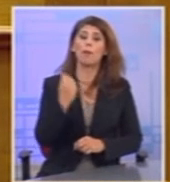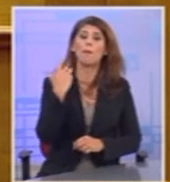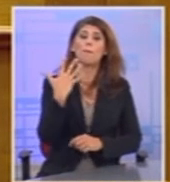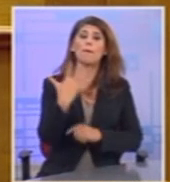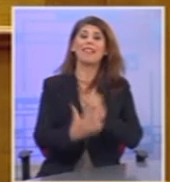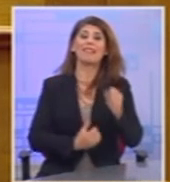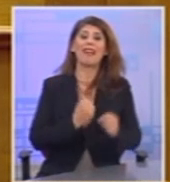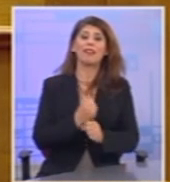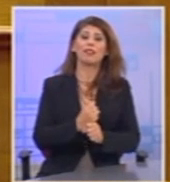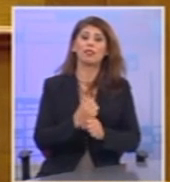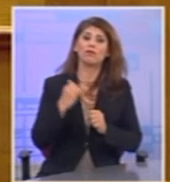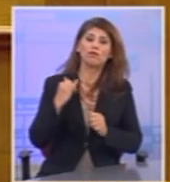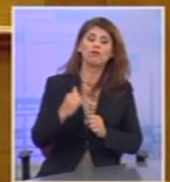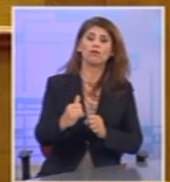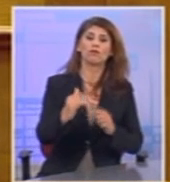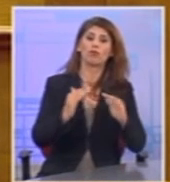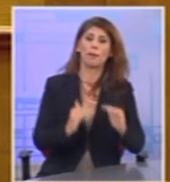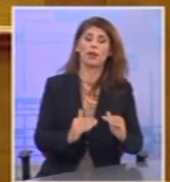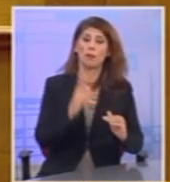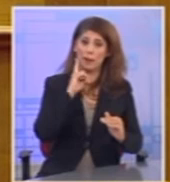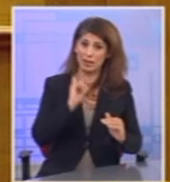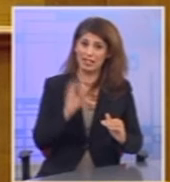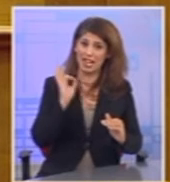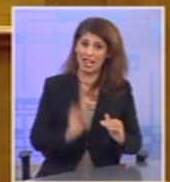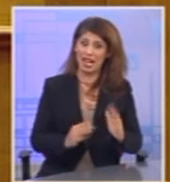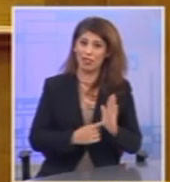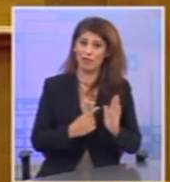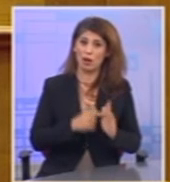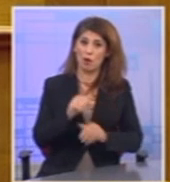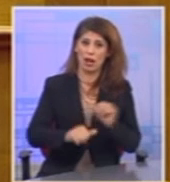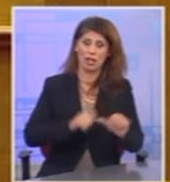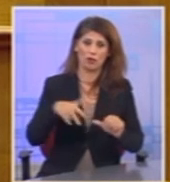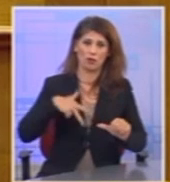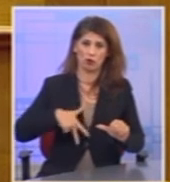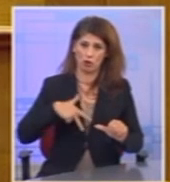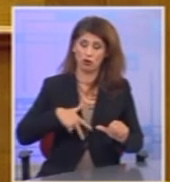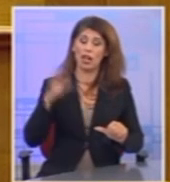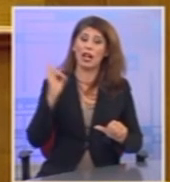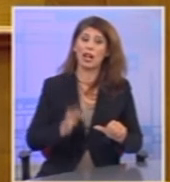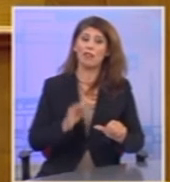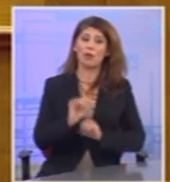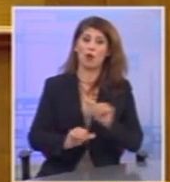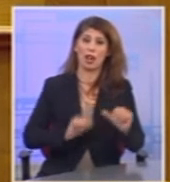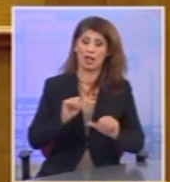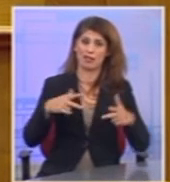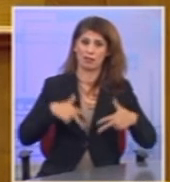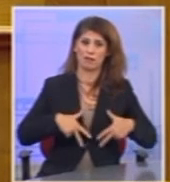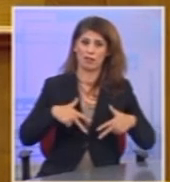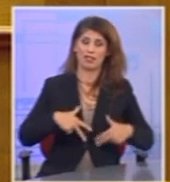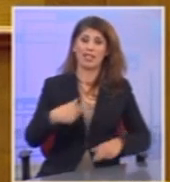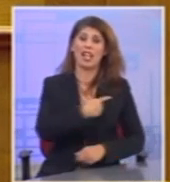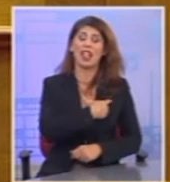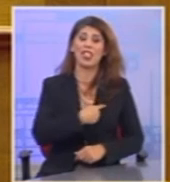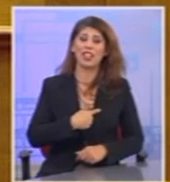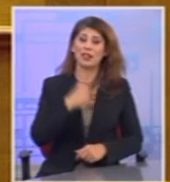θητεία. Και θα πρέπει να ξέρετε ότι κάθε φορά που αλλάζει ο Υπουργός, κάθε φορά που αλλάζει η κυβέρνηση, οι διοικητές